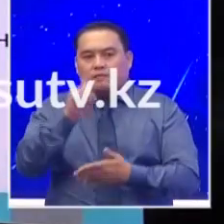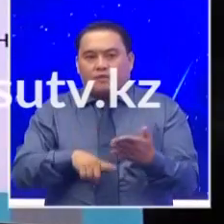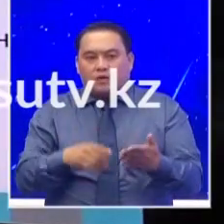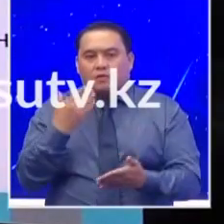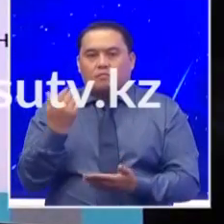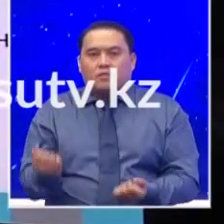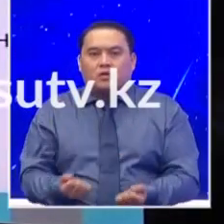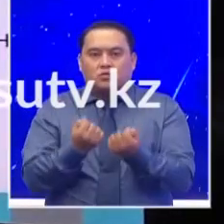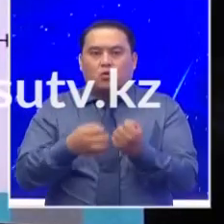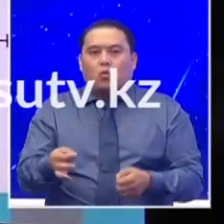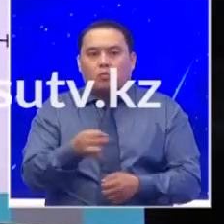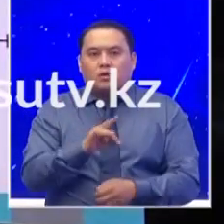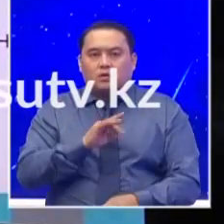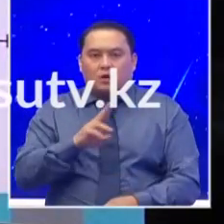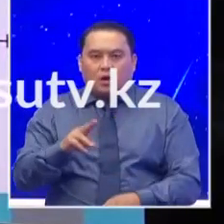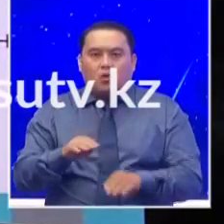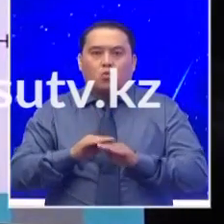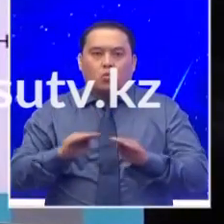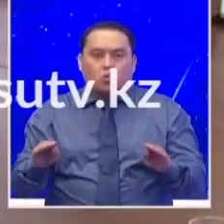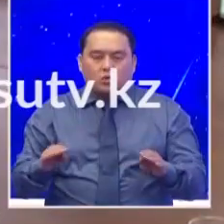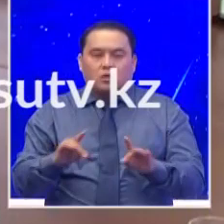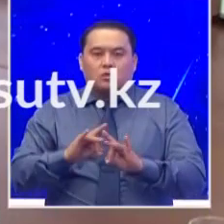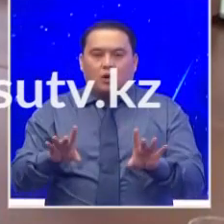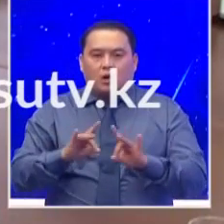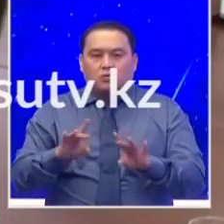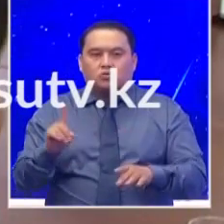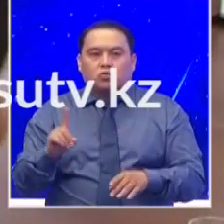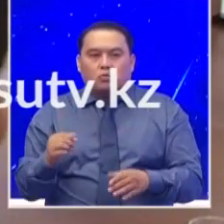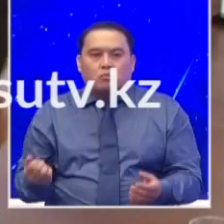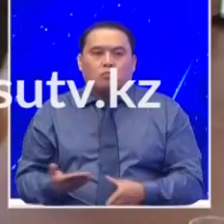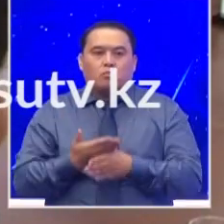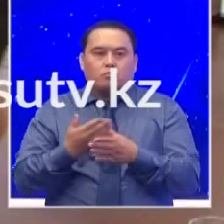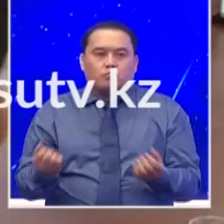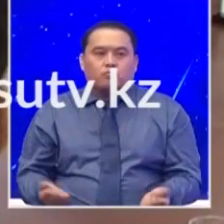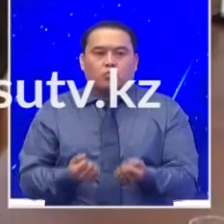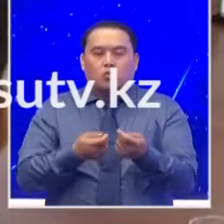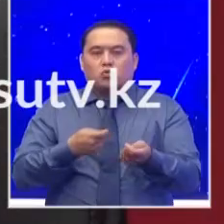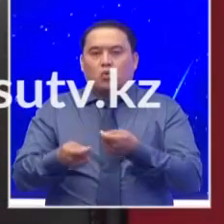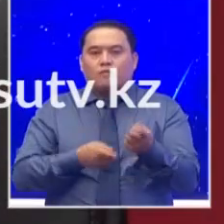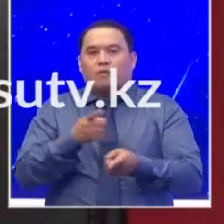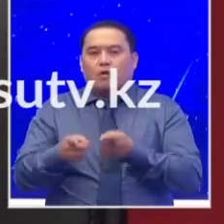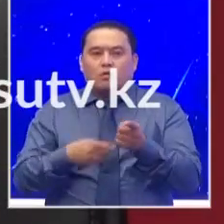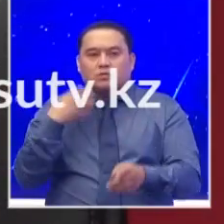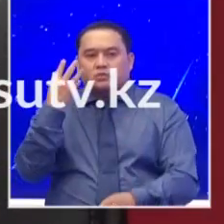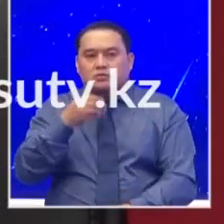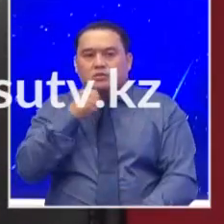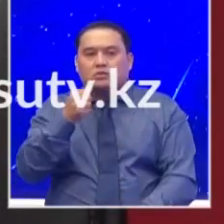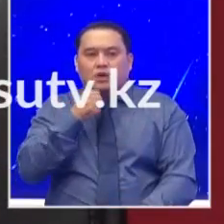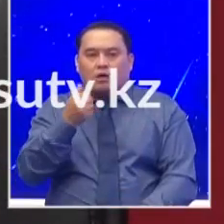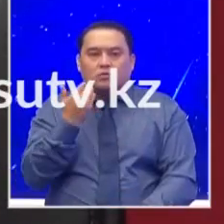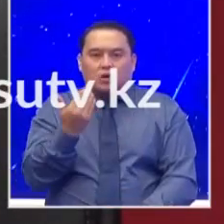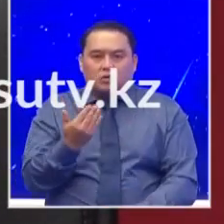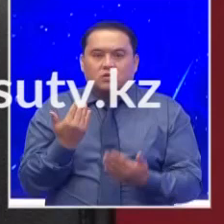и поддержку в области на республиканском уровне и отметил, что благодаря помощи правительства была восстановлена Кызылагашская плотина.